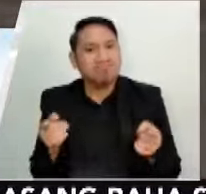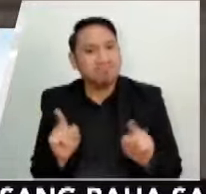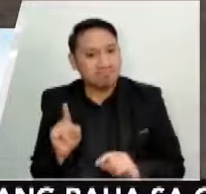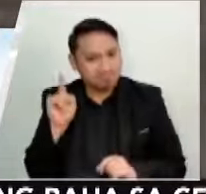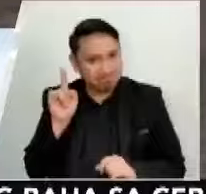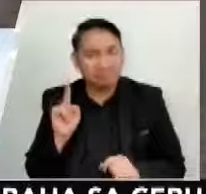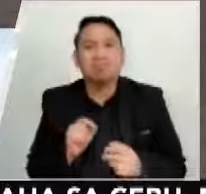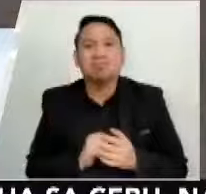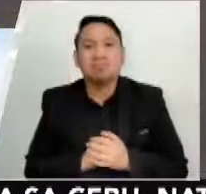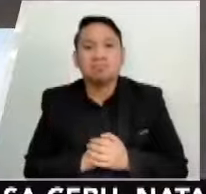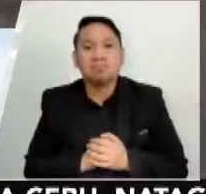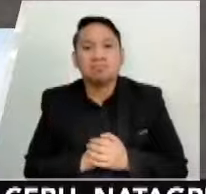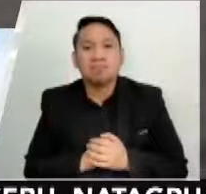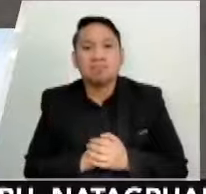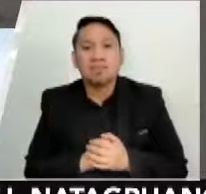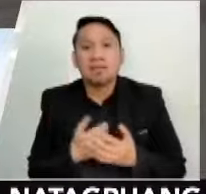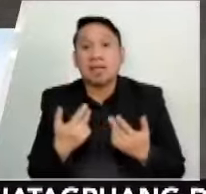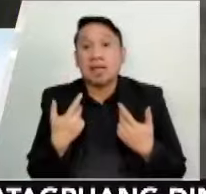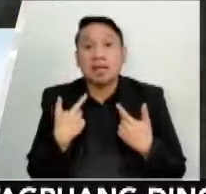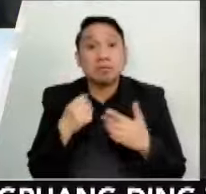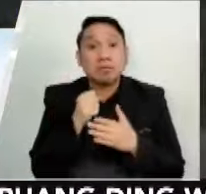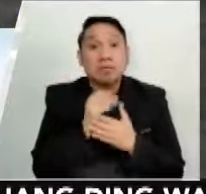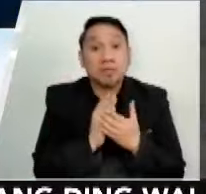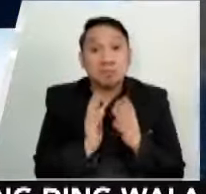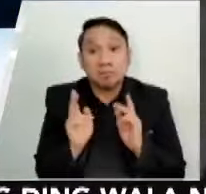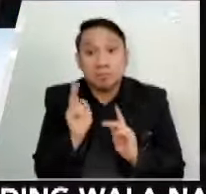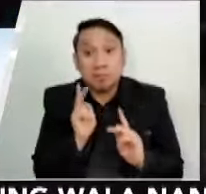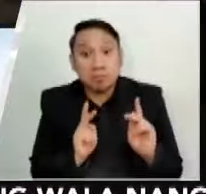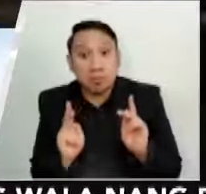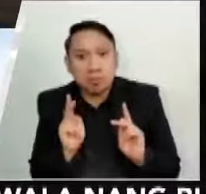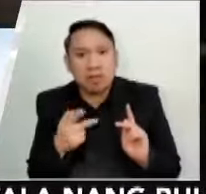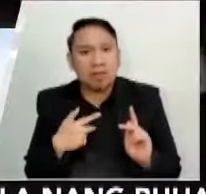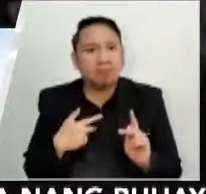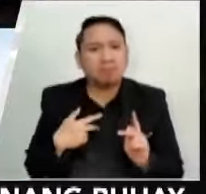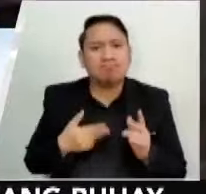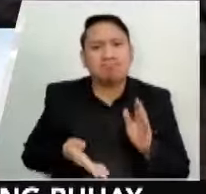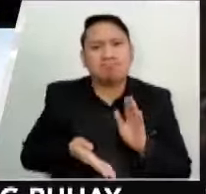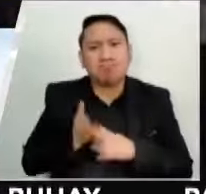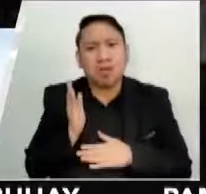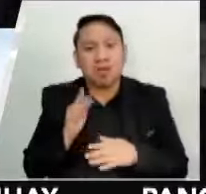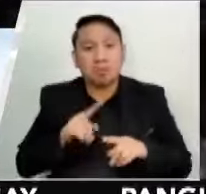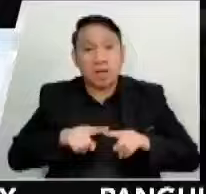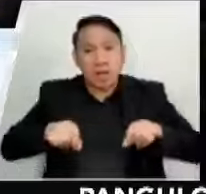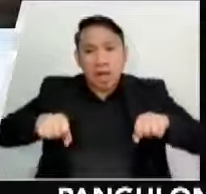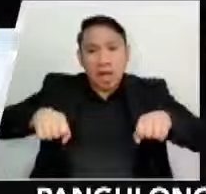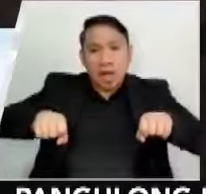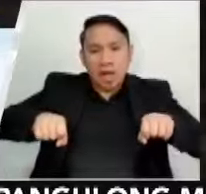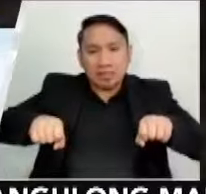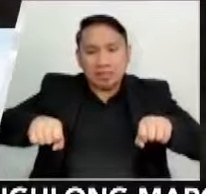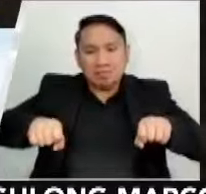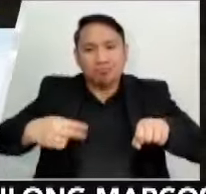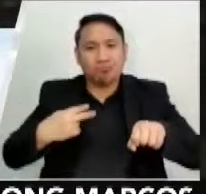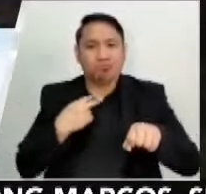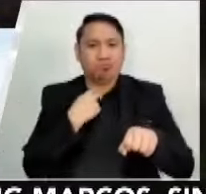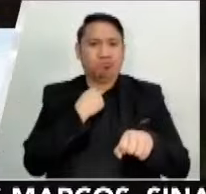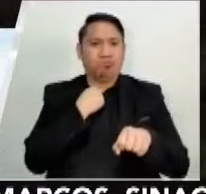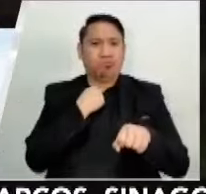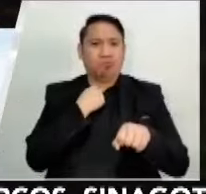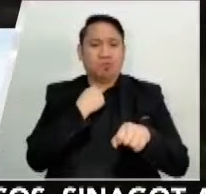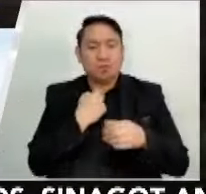Sarangani. May mga ilang-ilang sasakyan dumaan pa rin, pero maraming nakamotor ang huminto muna. Ayon sa